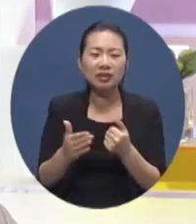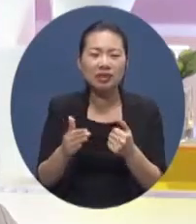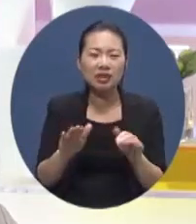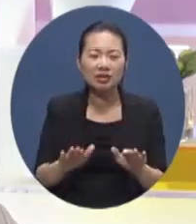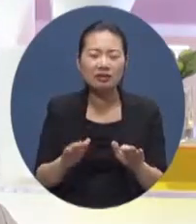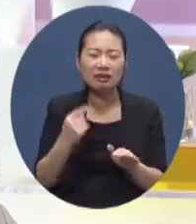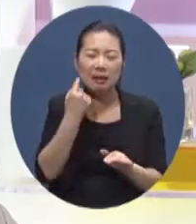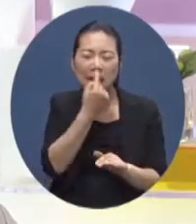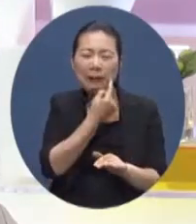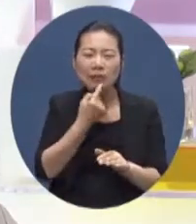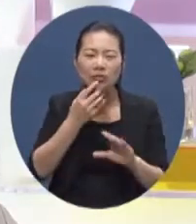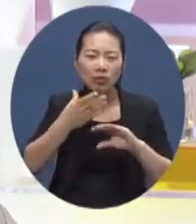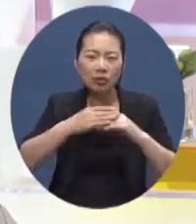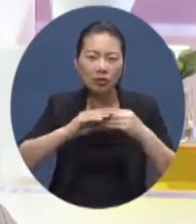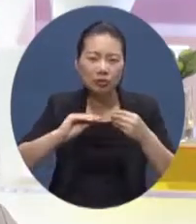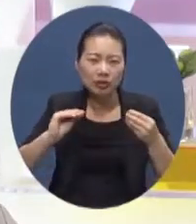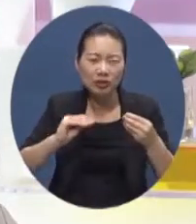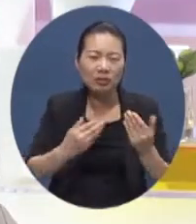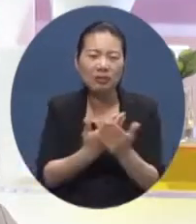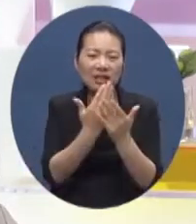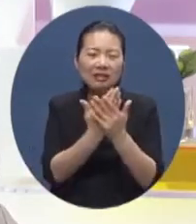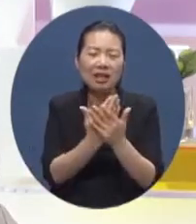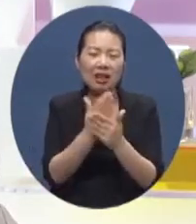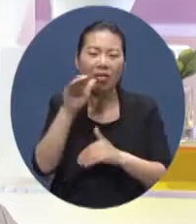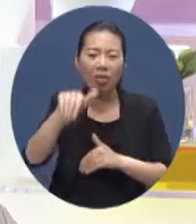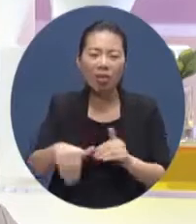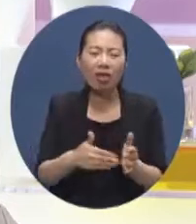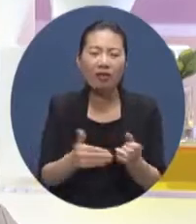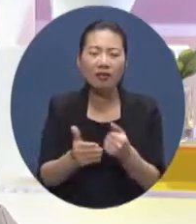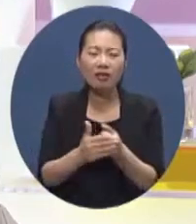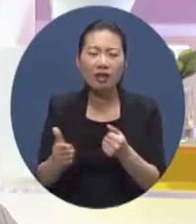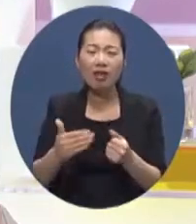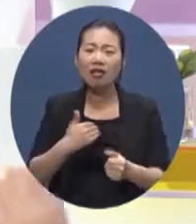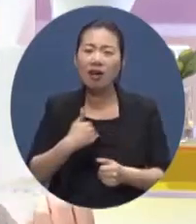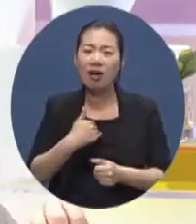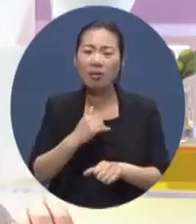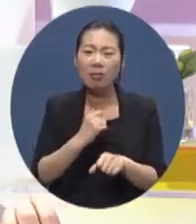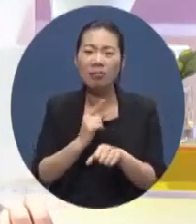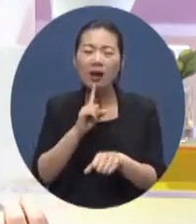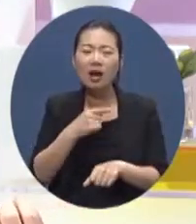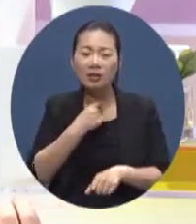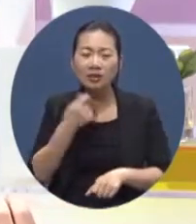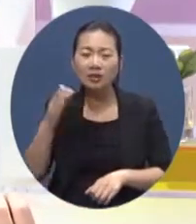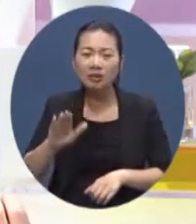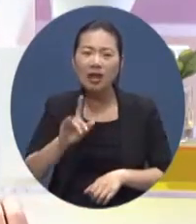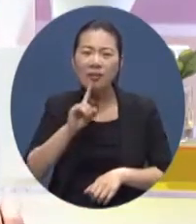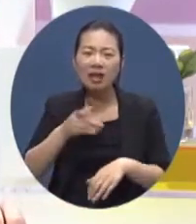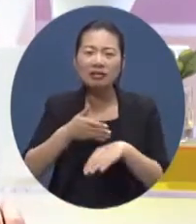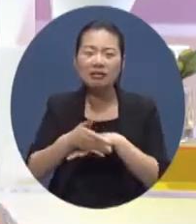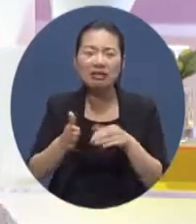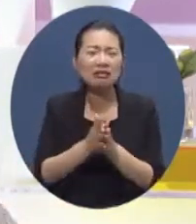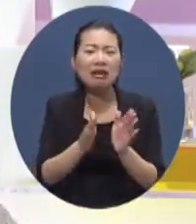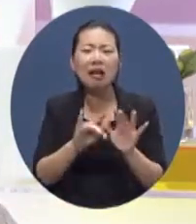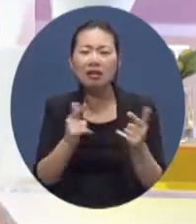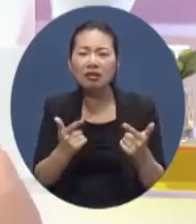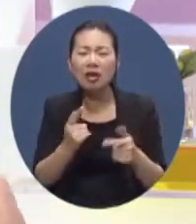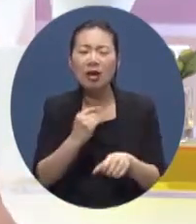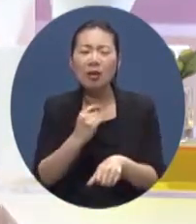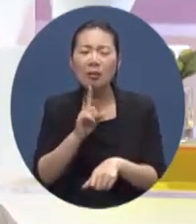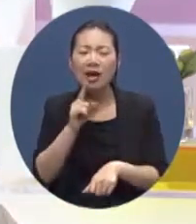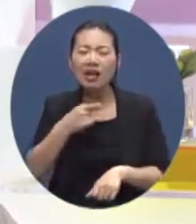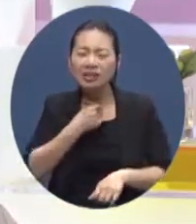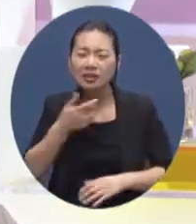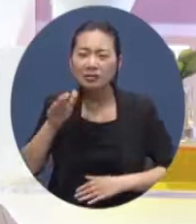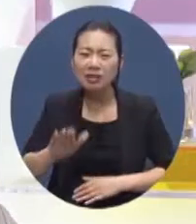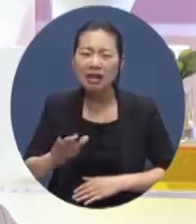입주에 근육이 굉장히 많이 근육 발달이 떨어지기 때문에 자기는 말을 하고 싶은데 말이 늦게 트인 애가 아니고 말을 하고